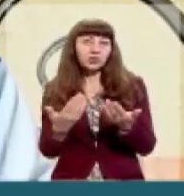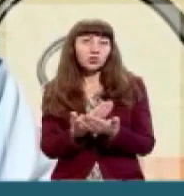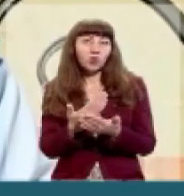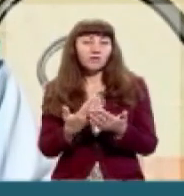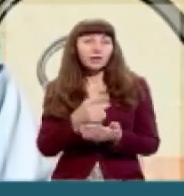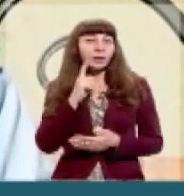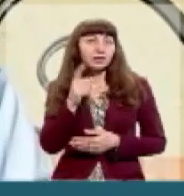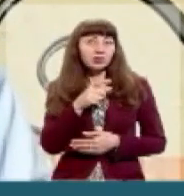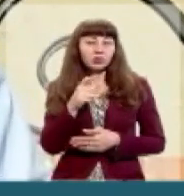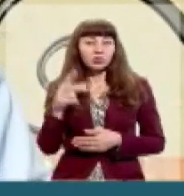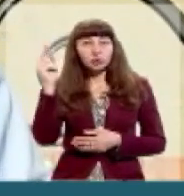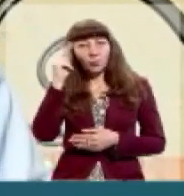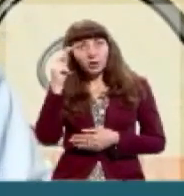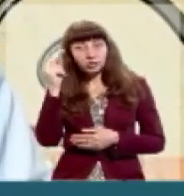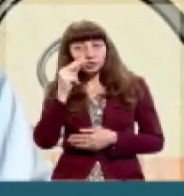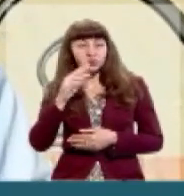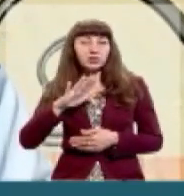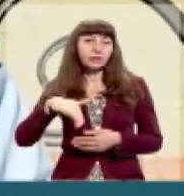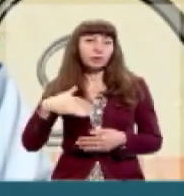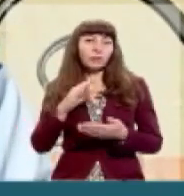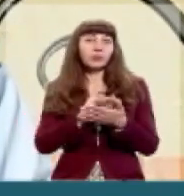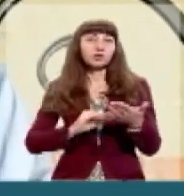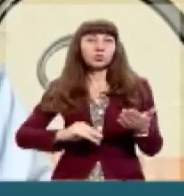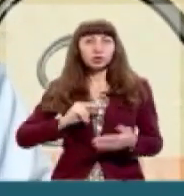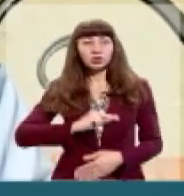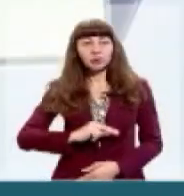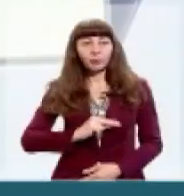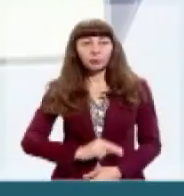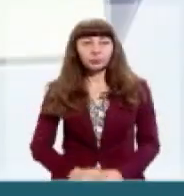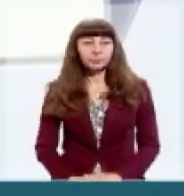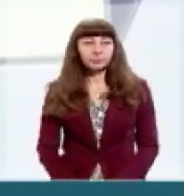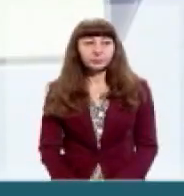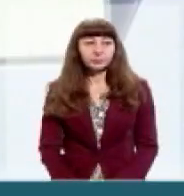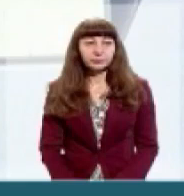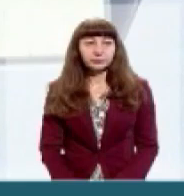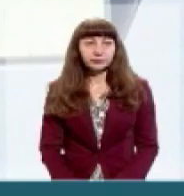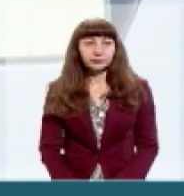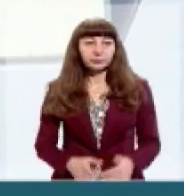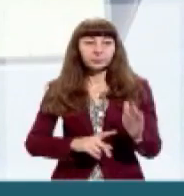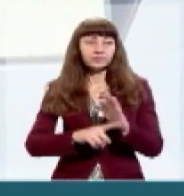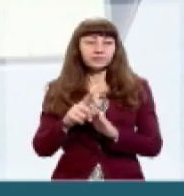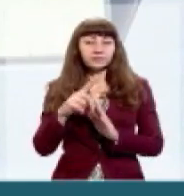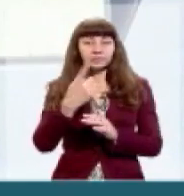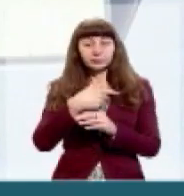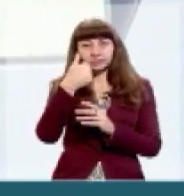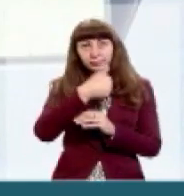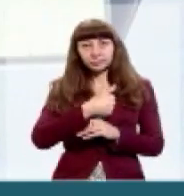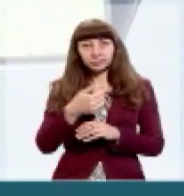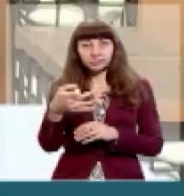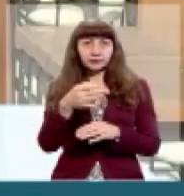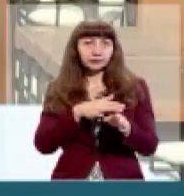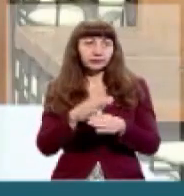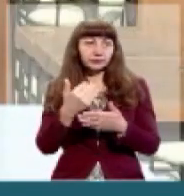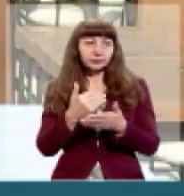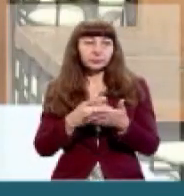және астаналық берілетін қосымша үстеме ақылар бар. Ағымдағы жылдың басынан облыста ауыл аймақ тұрғындарының